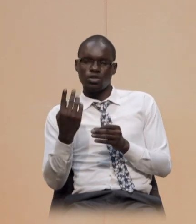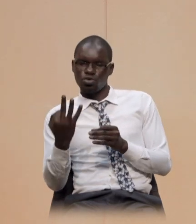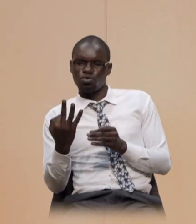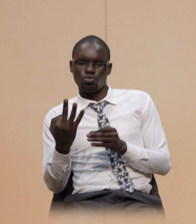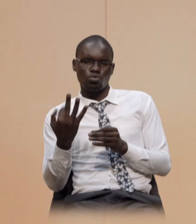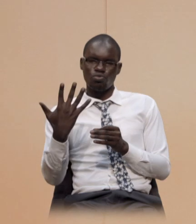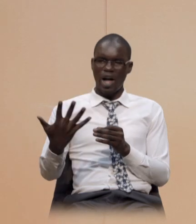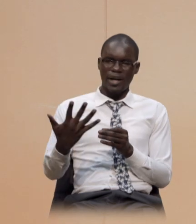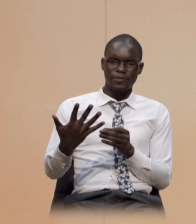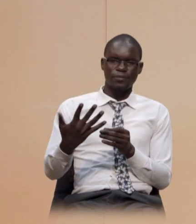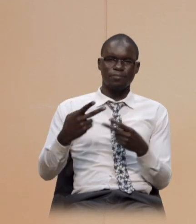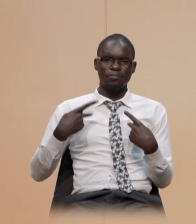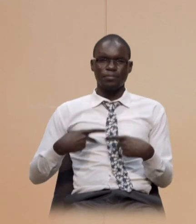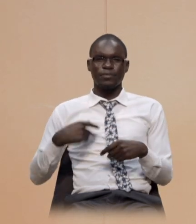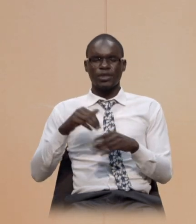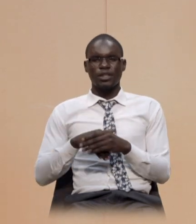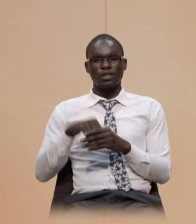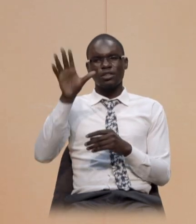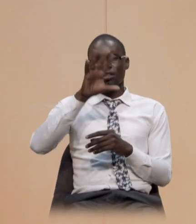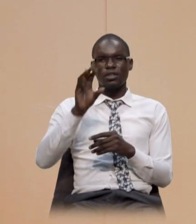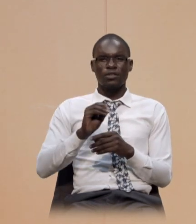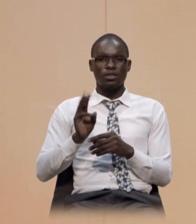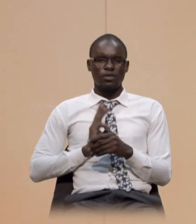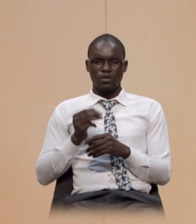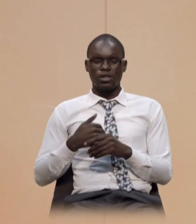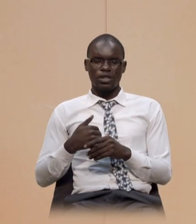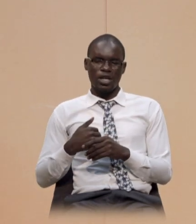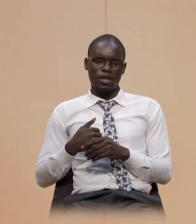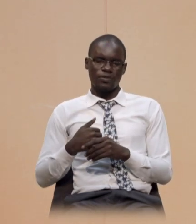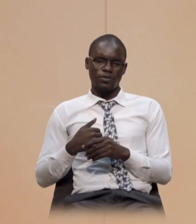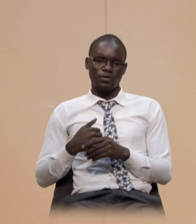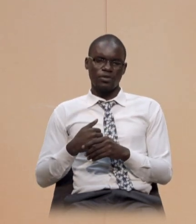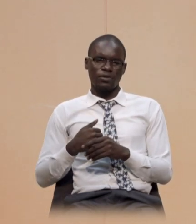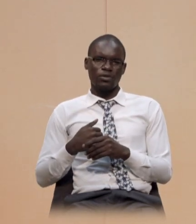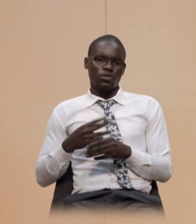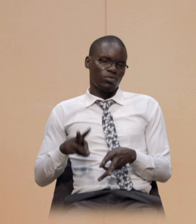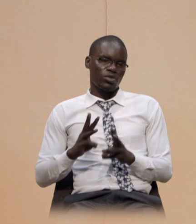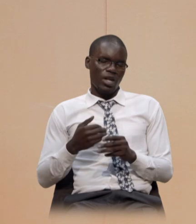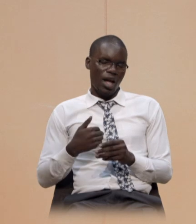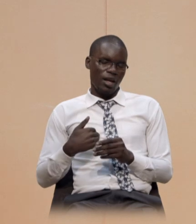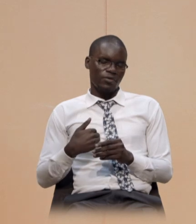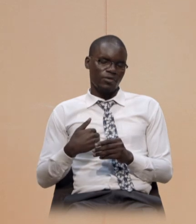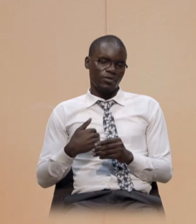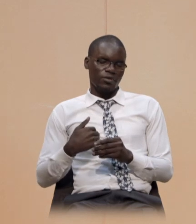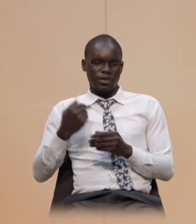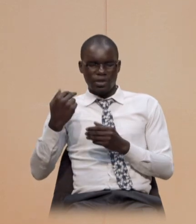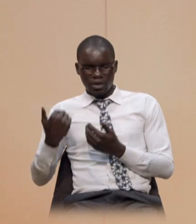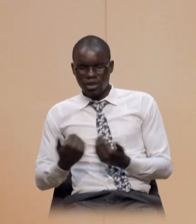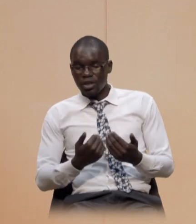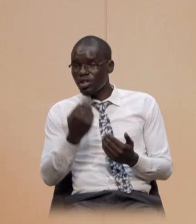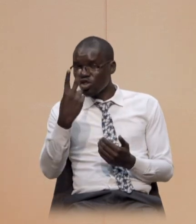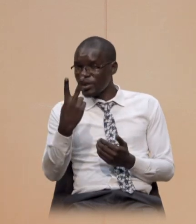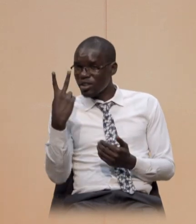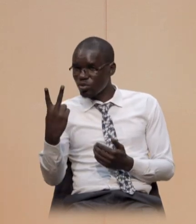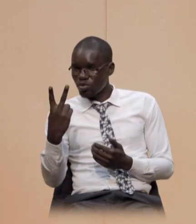watu watano. Na hapa Afrika tunapata, nimewahi kuona mama moja alikuwa na watoto 22. Na